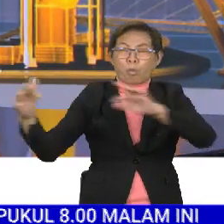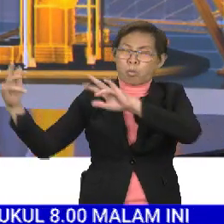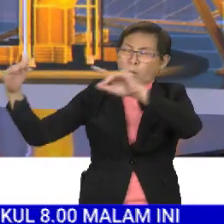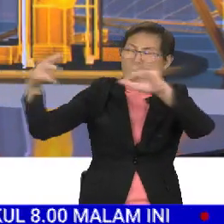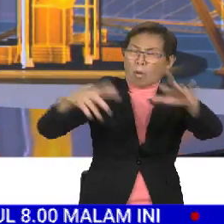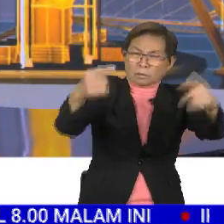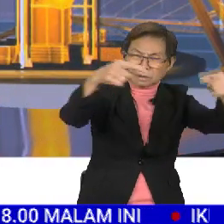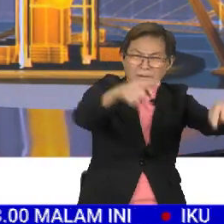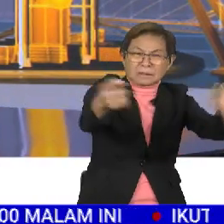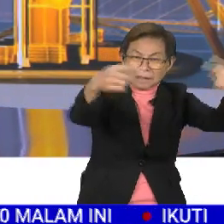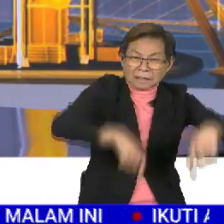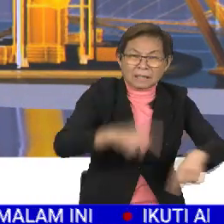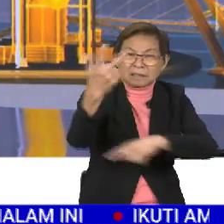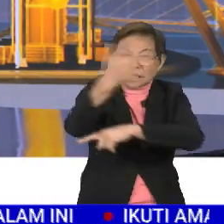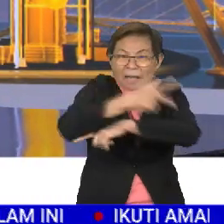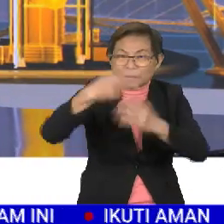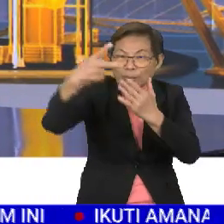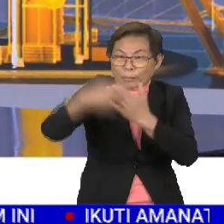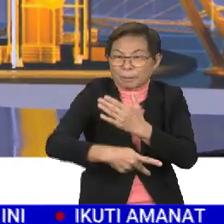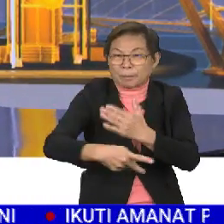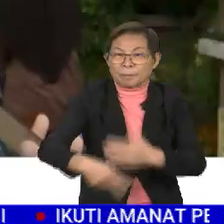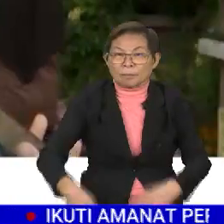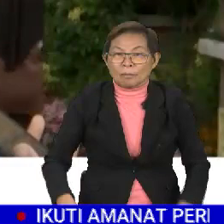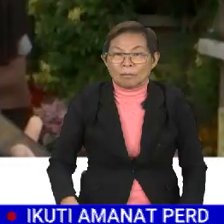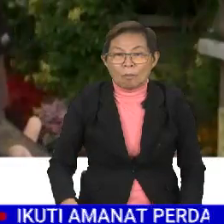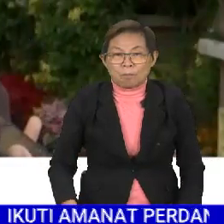hadir sepanjang 3 hari program tersebut